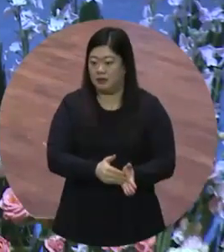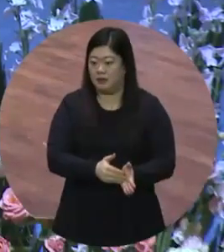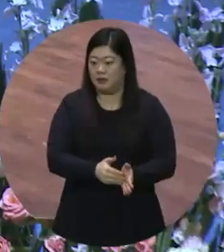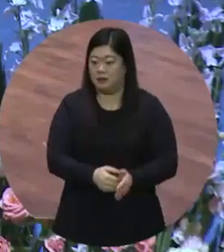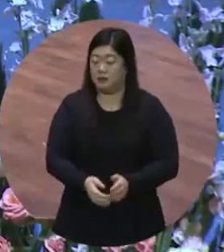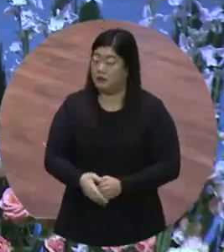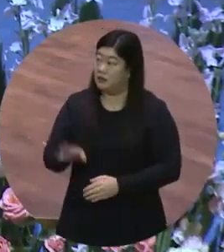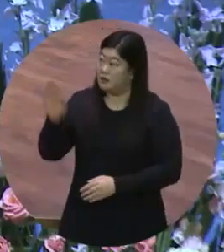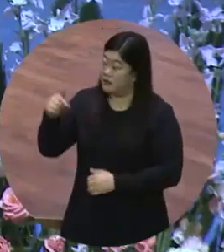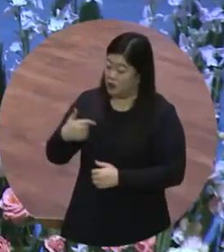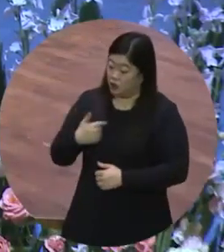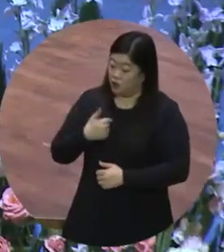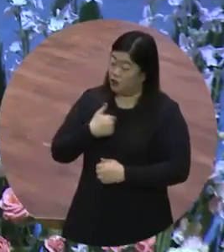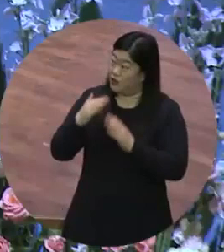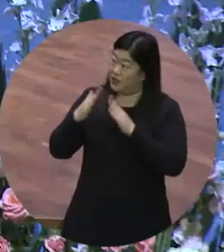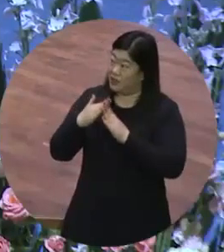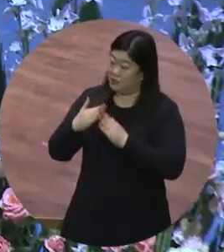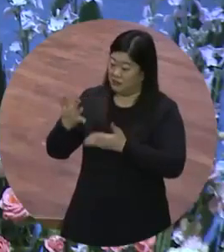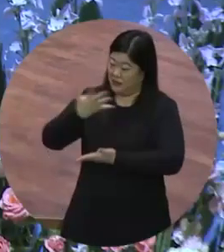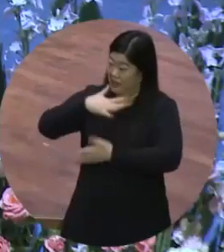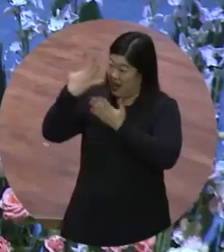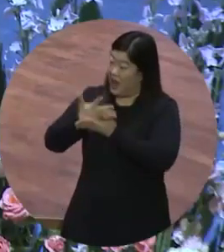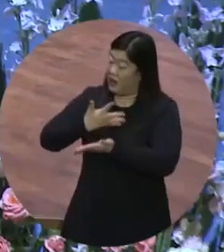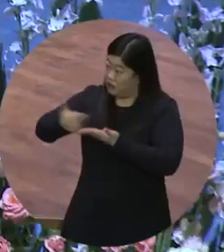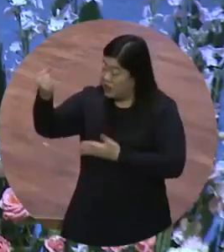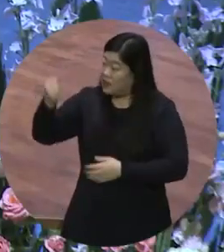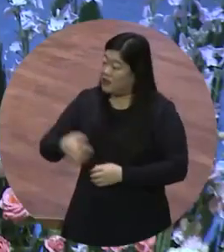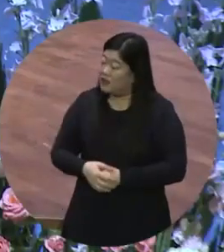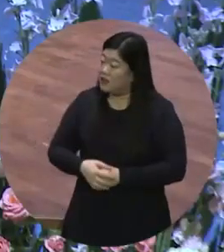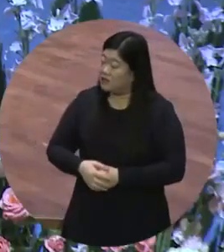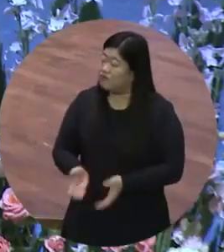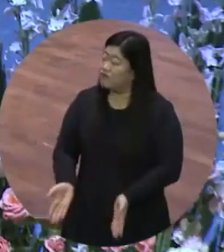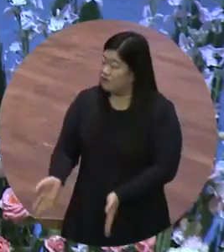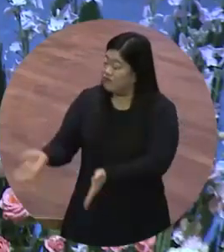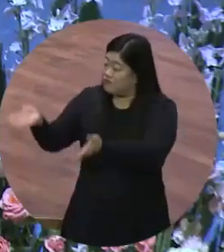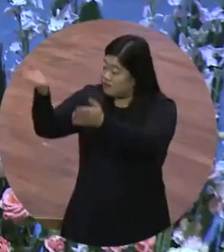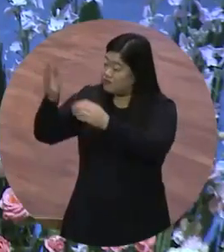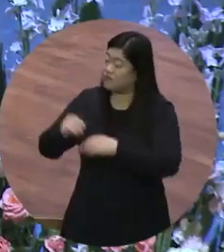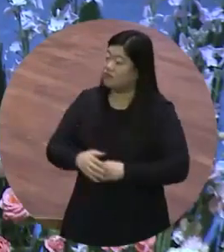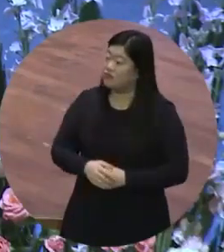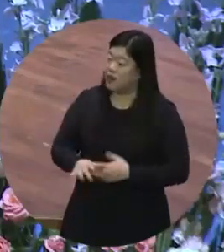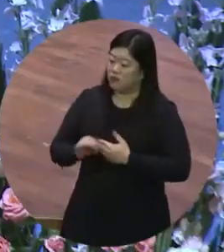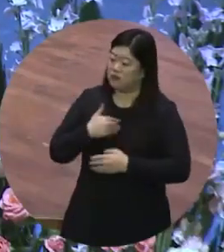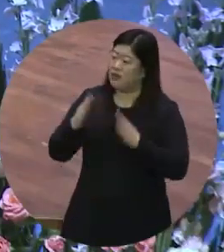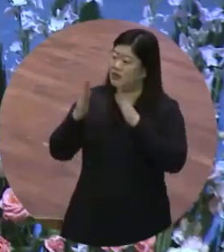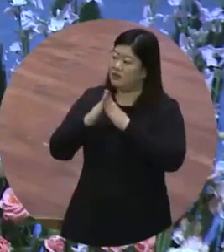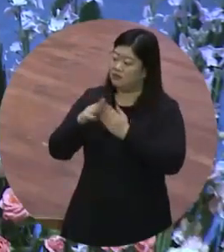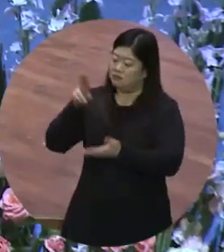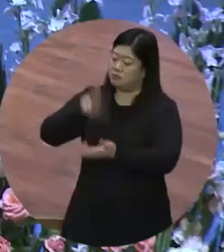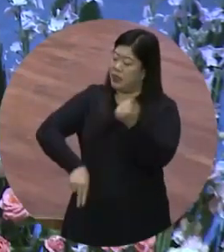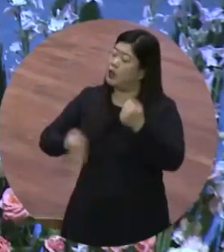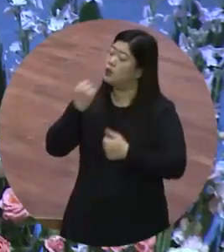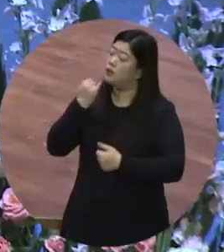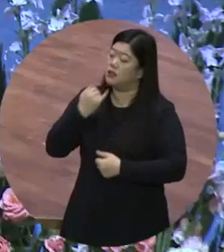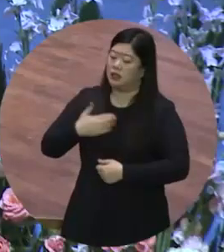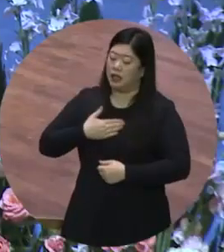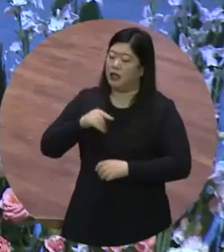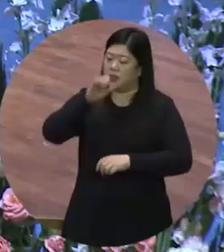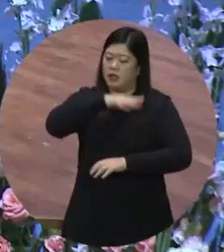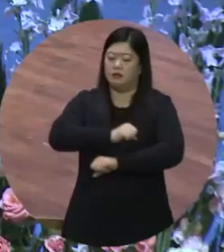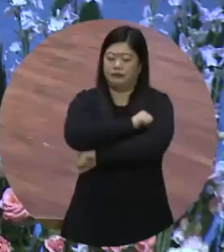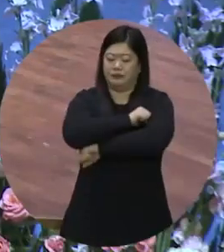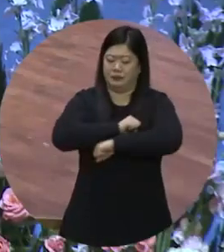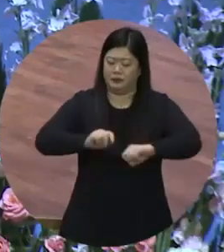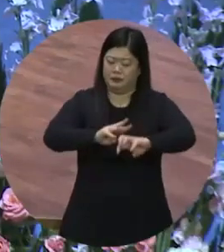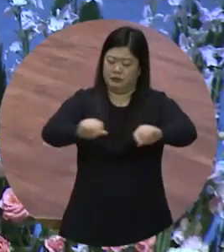말하니까 가정교회 지도자가, 그러면 저는 들판과 산에 가서 예배